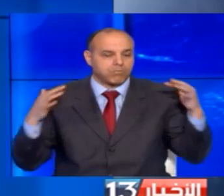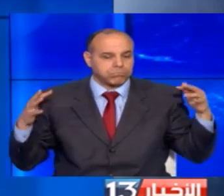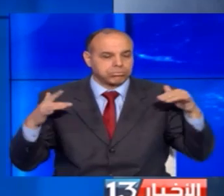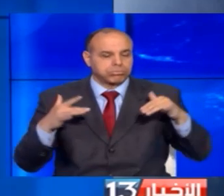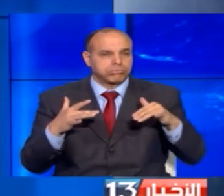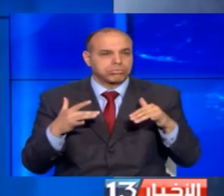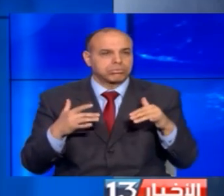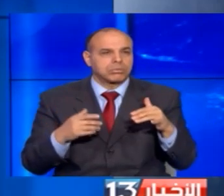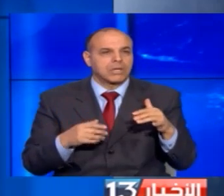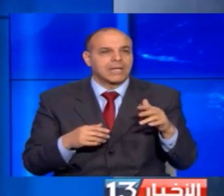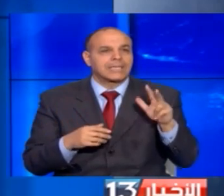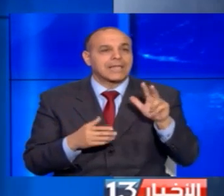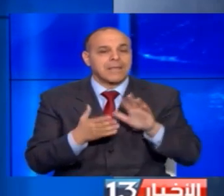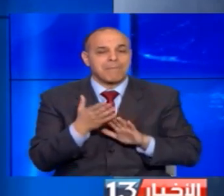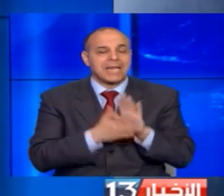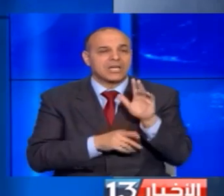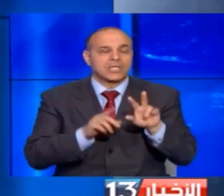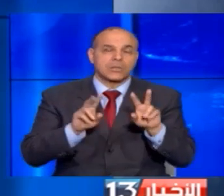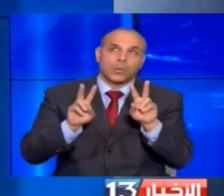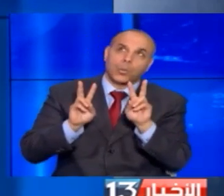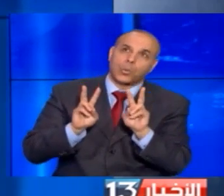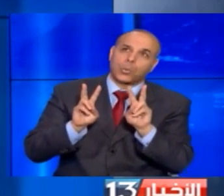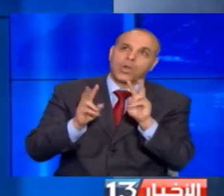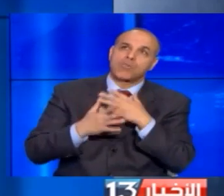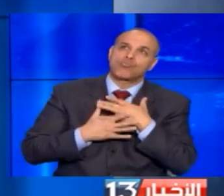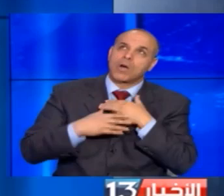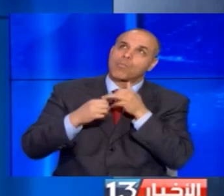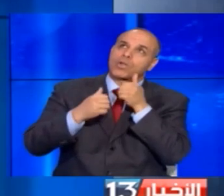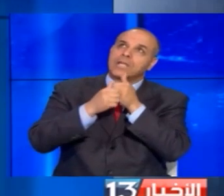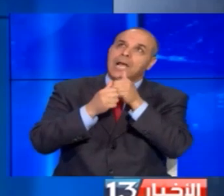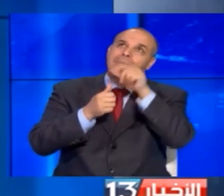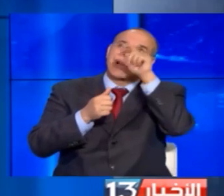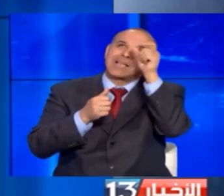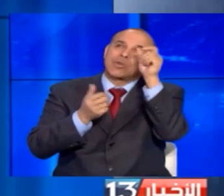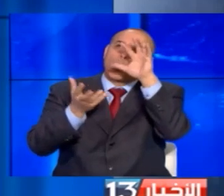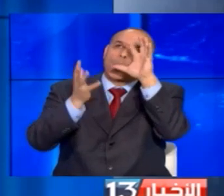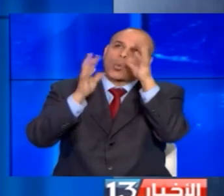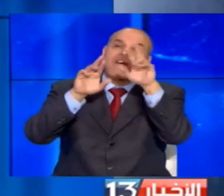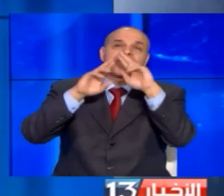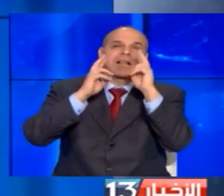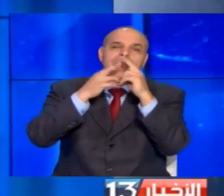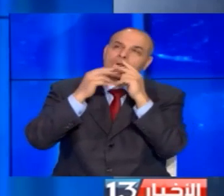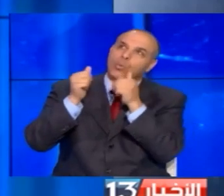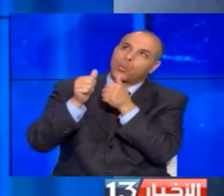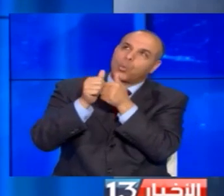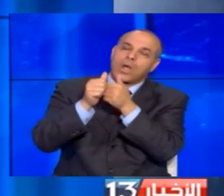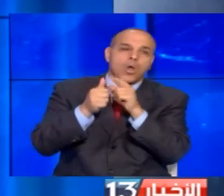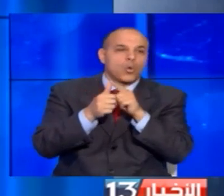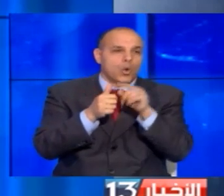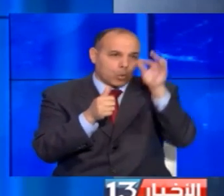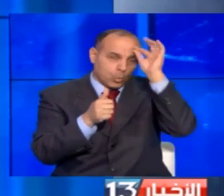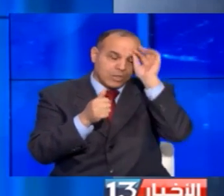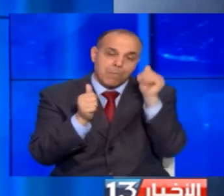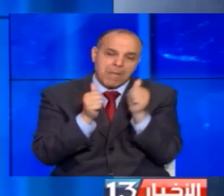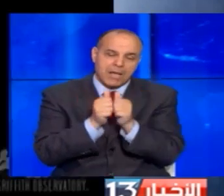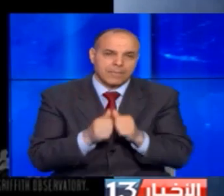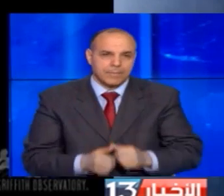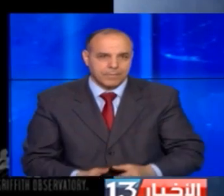نحو 3 مليارات شخص من هواة متابعة النجوم والأفلاك في دول العالم ومن بينها تونس.